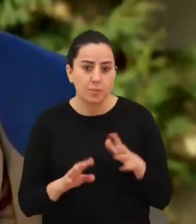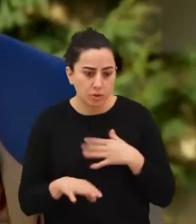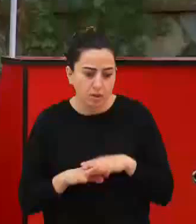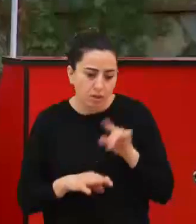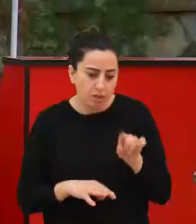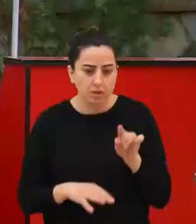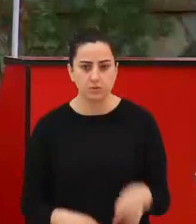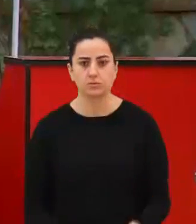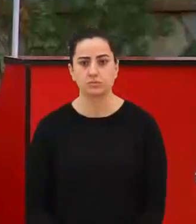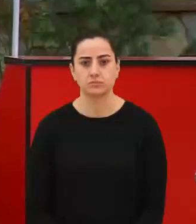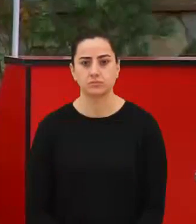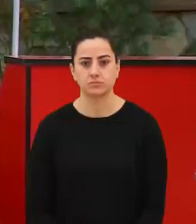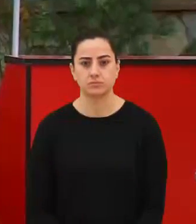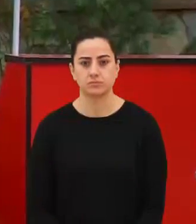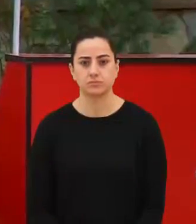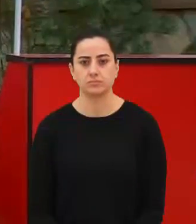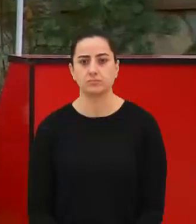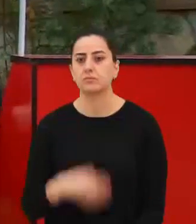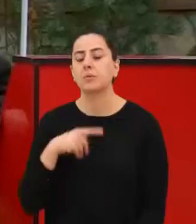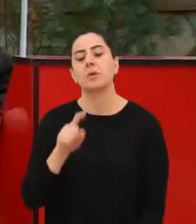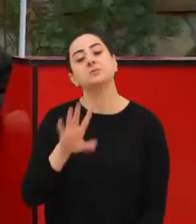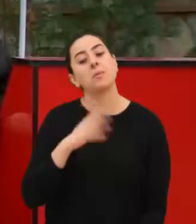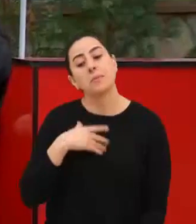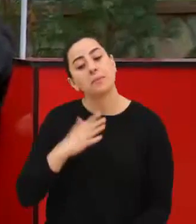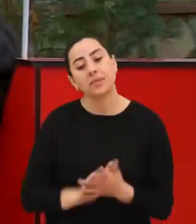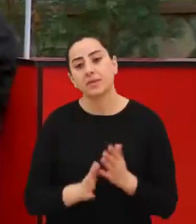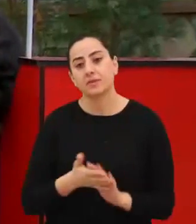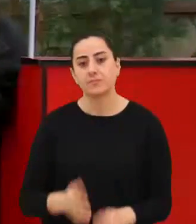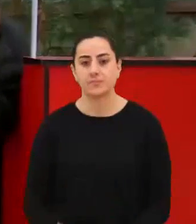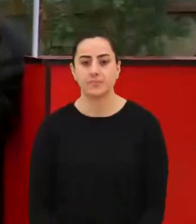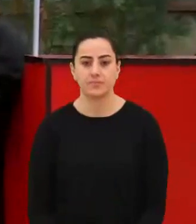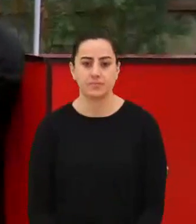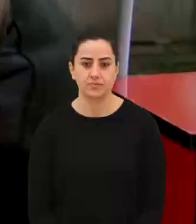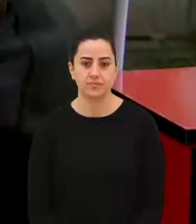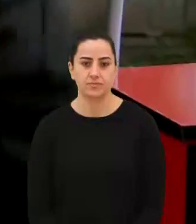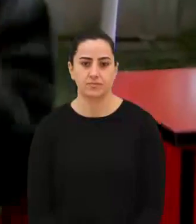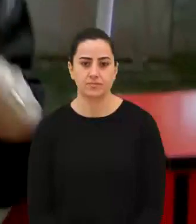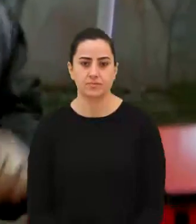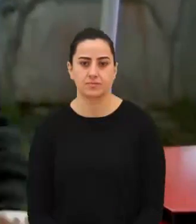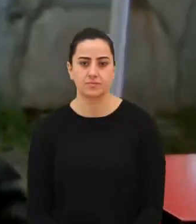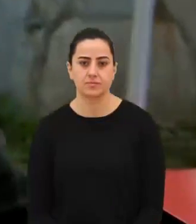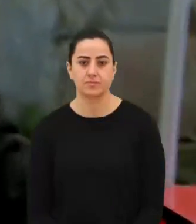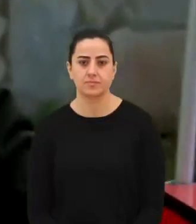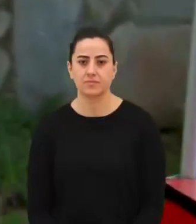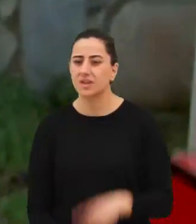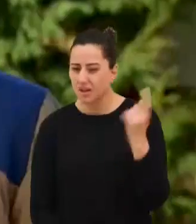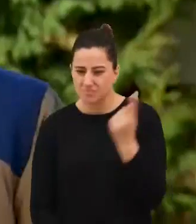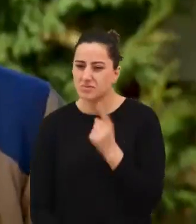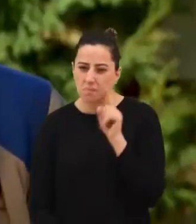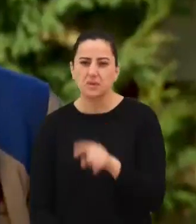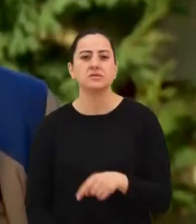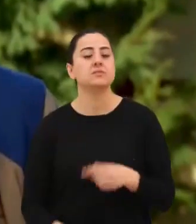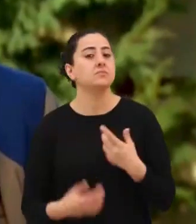düğmeye bastım. Gişe işlemlerine bir daha bir bas. Ben basmam Şükrü. Ben bir kere bastım bitti. Vallahi. Ben bozmadım. Nereye bastın sen bunu?